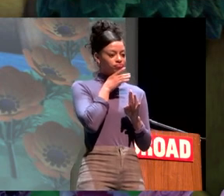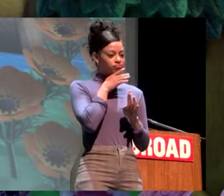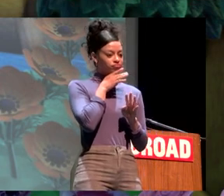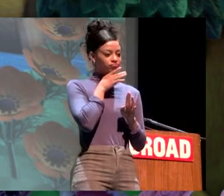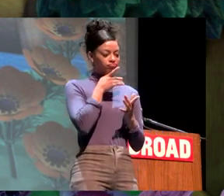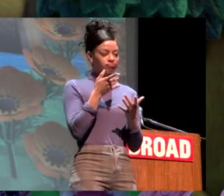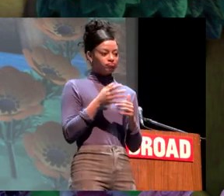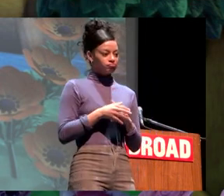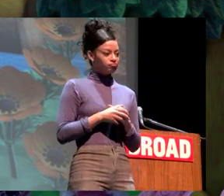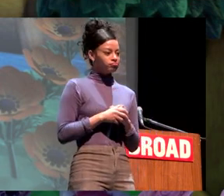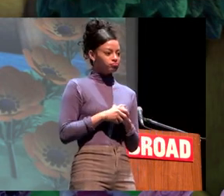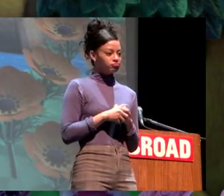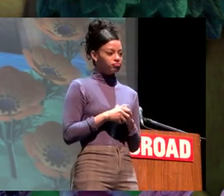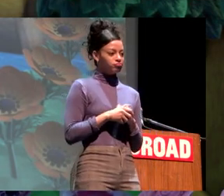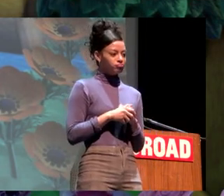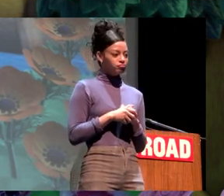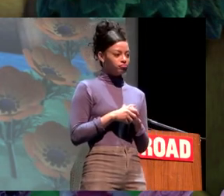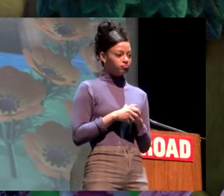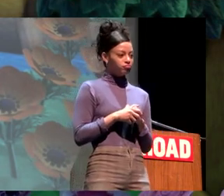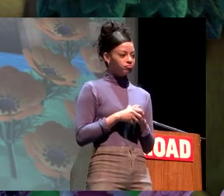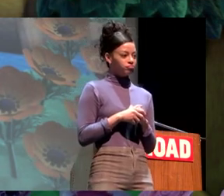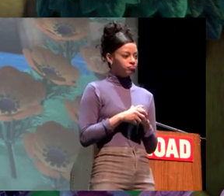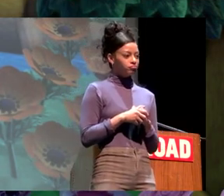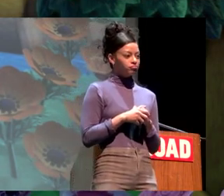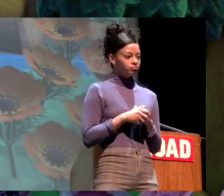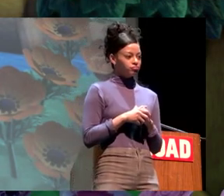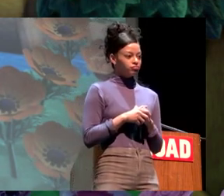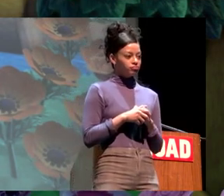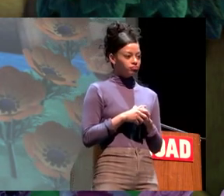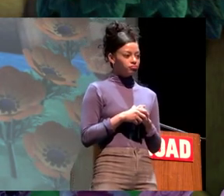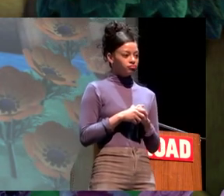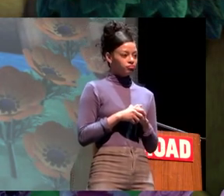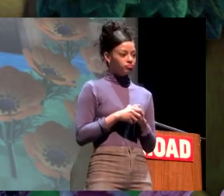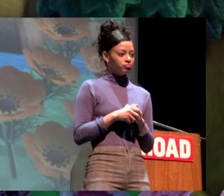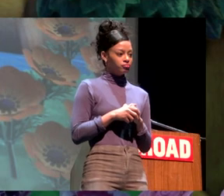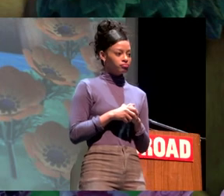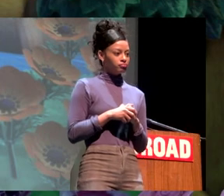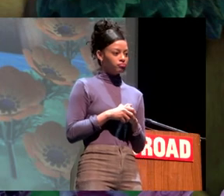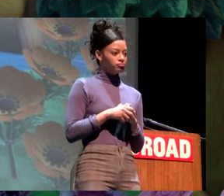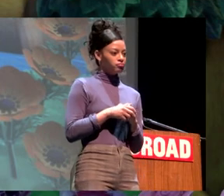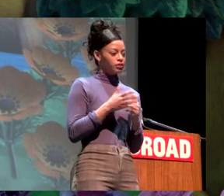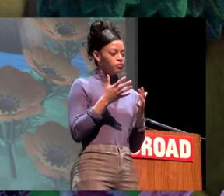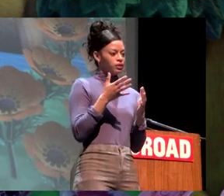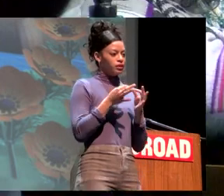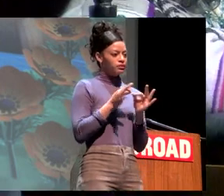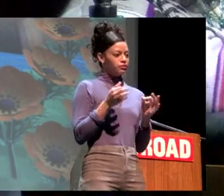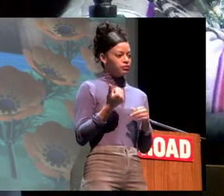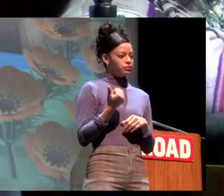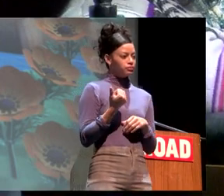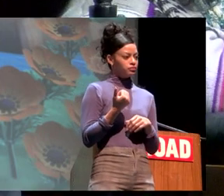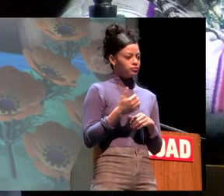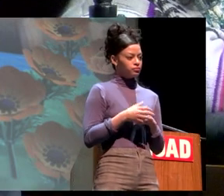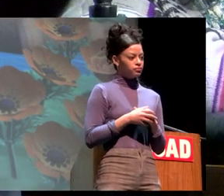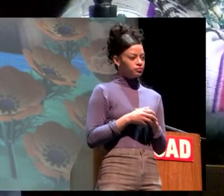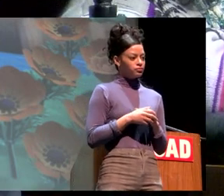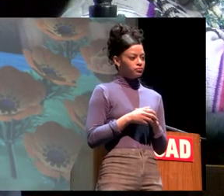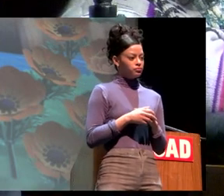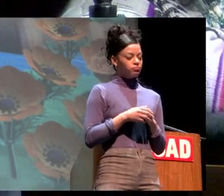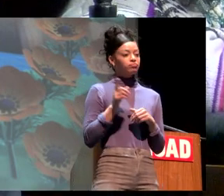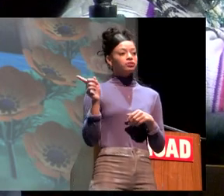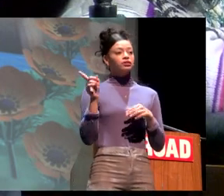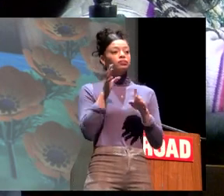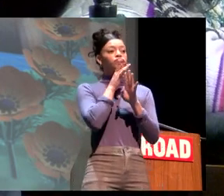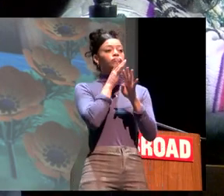集まれて、アニマルクロッシングをインストールして、それで遊ばせ始めたら、夏ごろにはもう2人ともすごく馴染んで、まあ